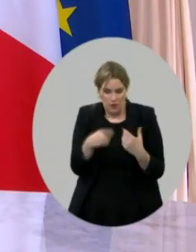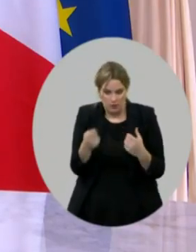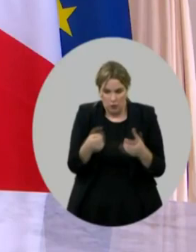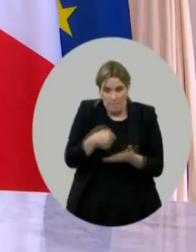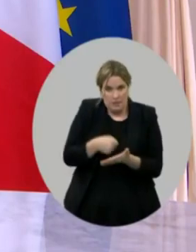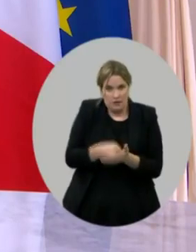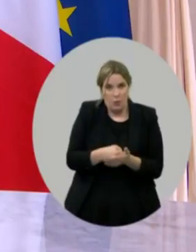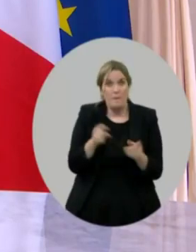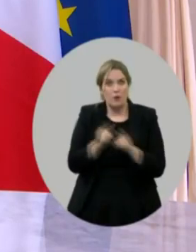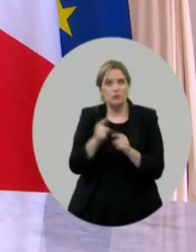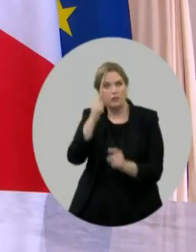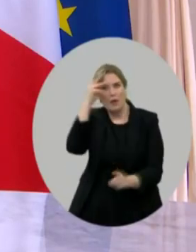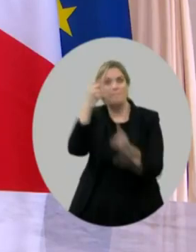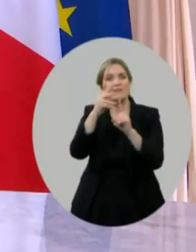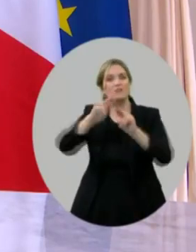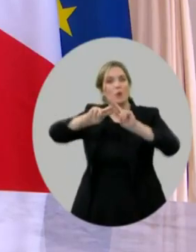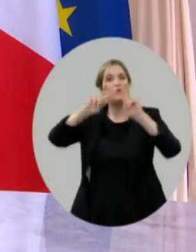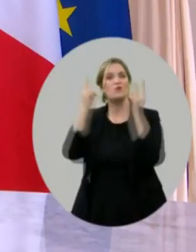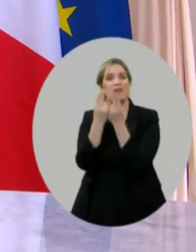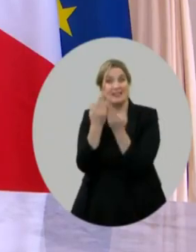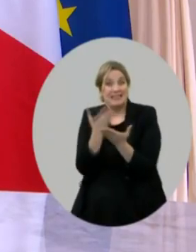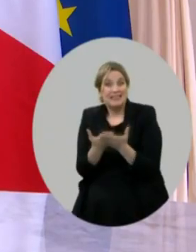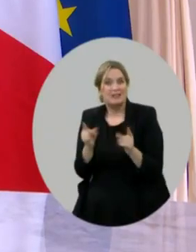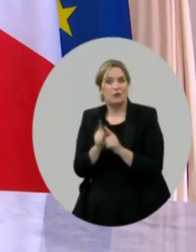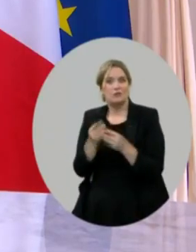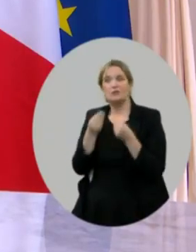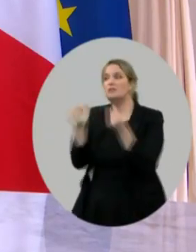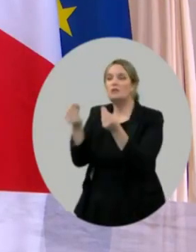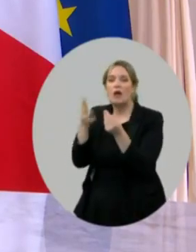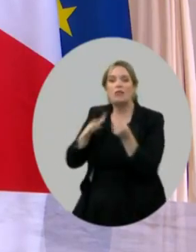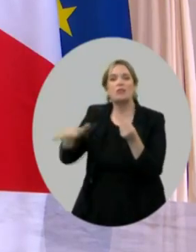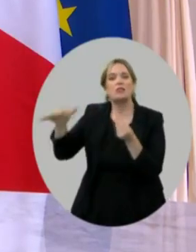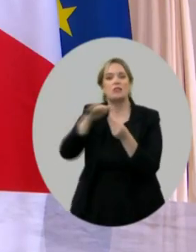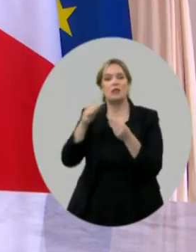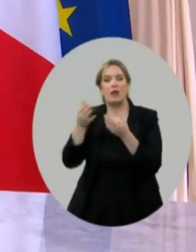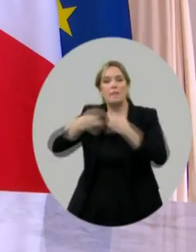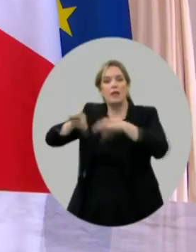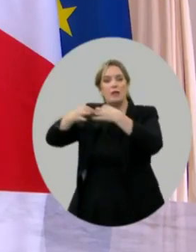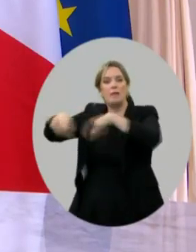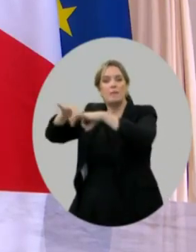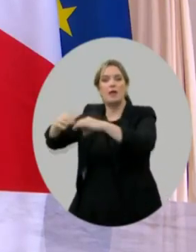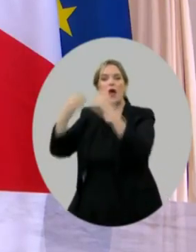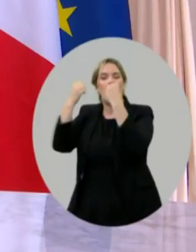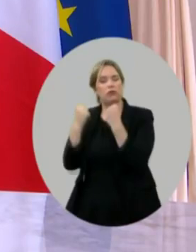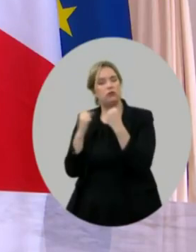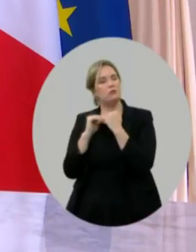parce qu'il est notre mission universelle. Ce travail pour garantir la stabilité des États